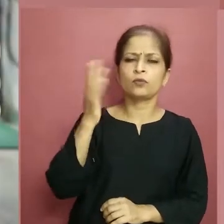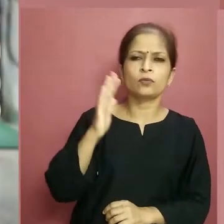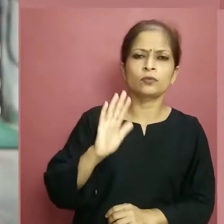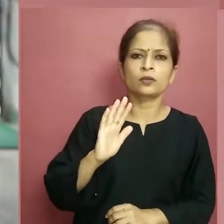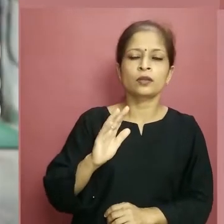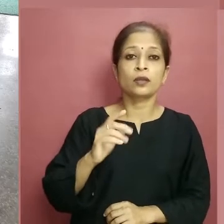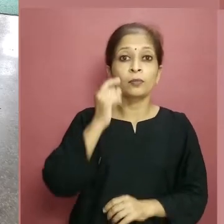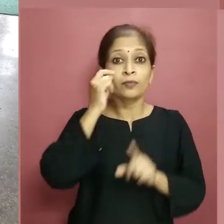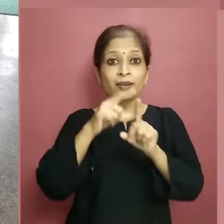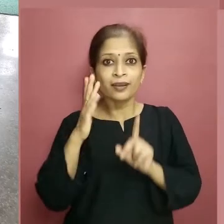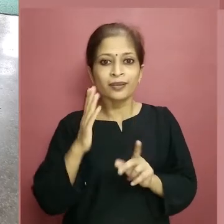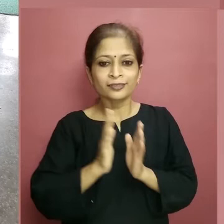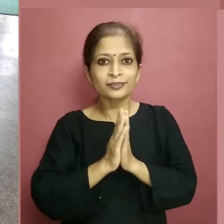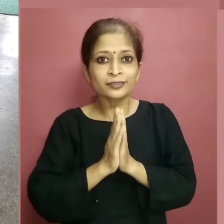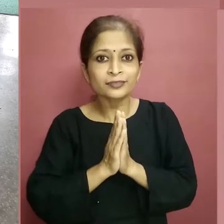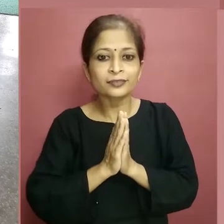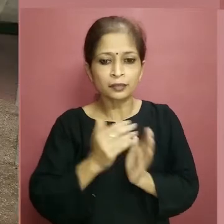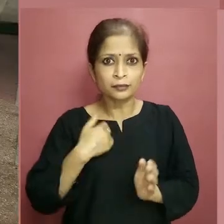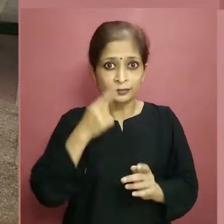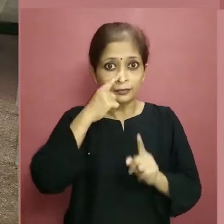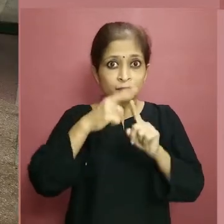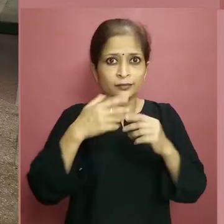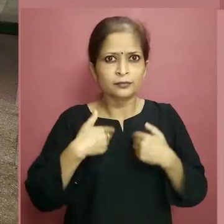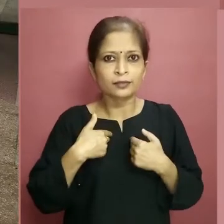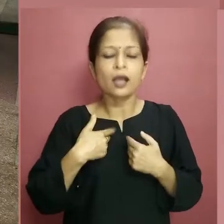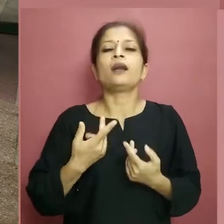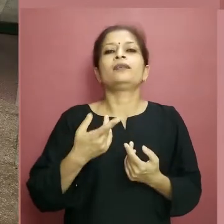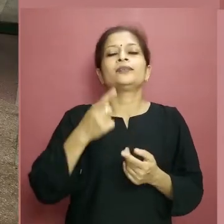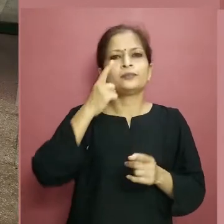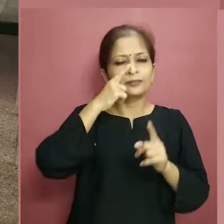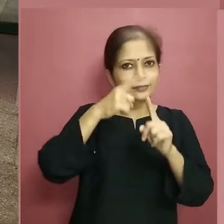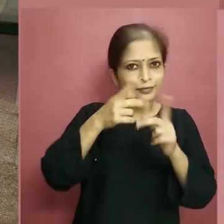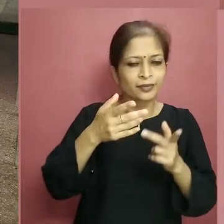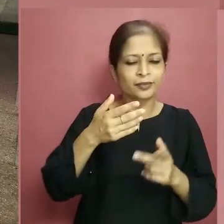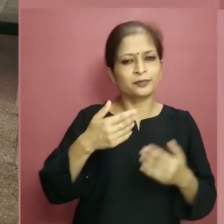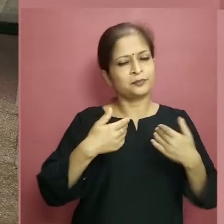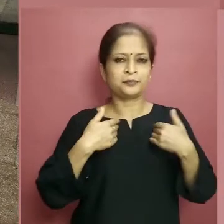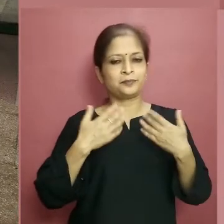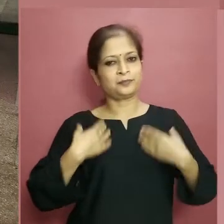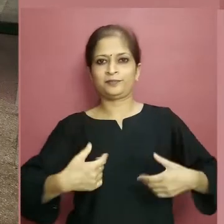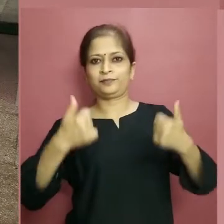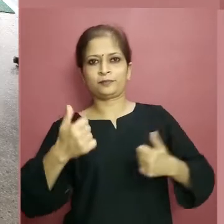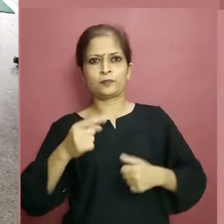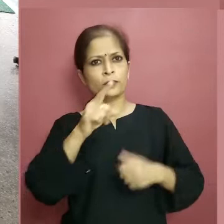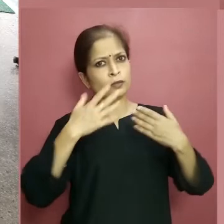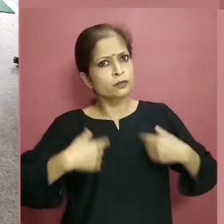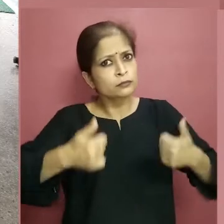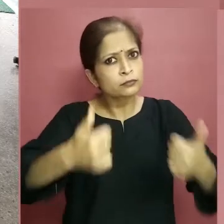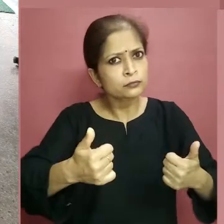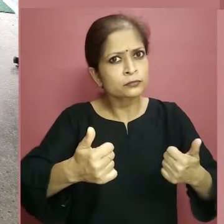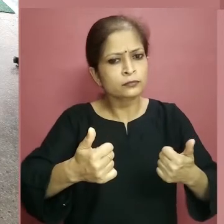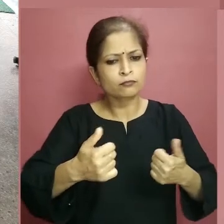कौन कौन है? नमस्ते धनंजय भाई, मैं तारा। कैसे हो आप? अच्छा अच्छा, तारा। मैं ठीक हूँ। तुम कैसी